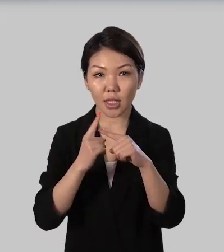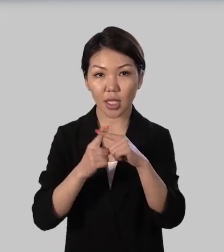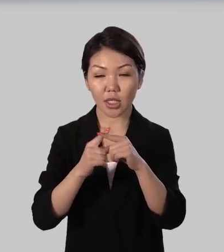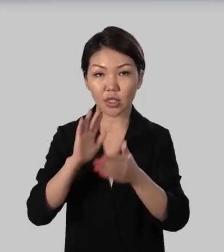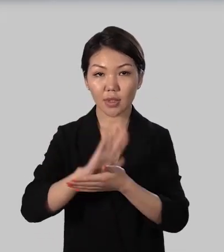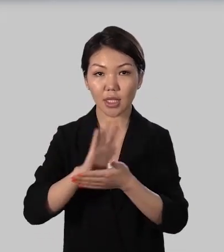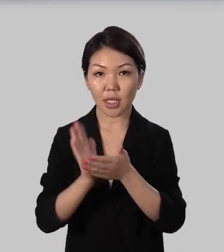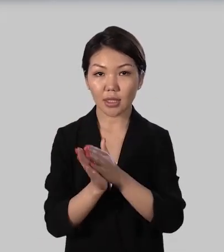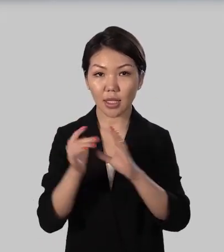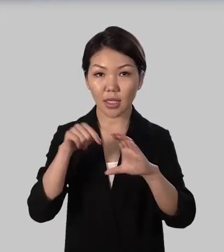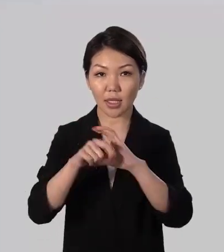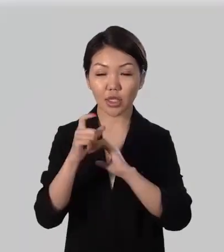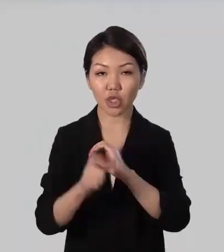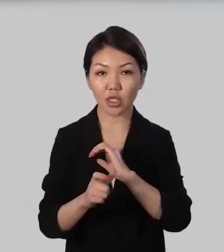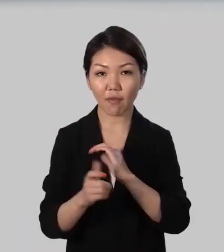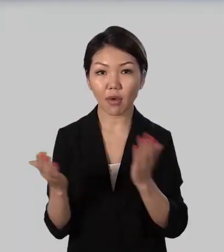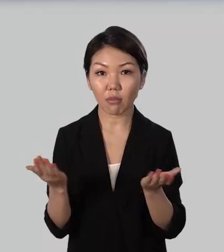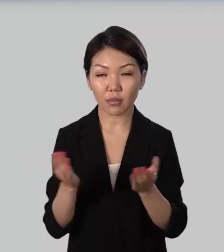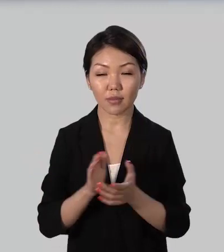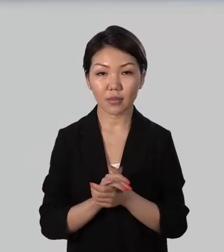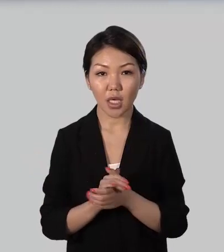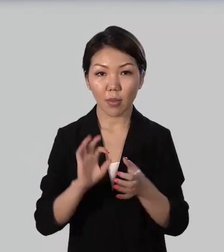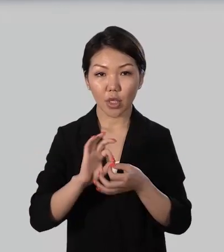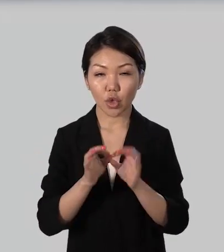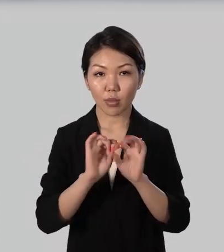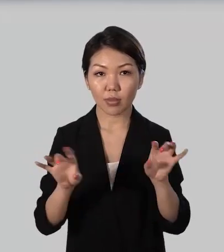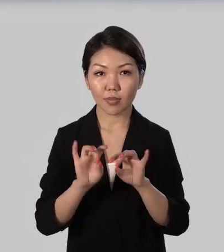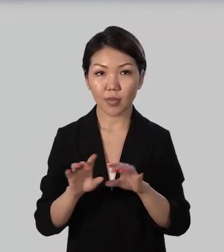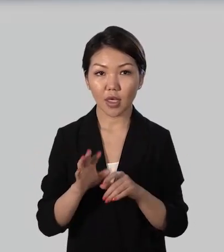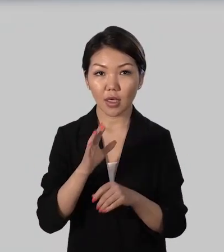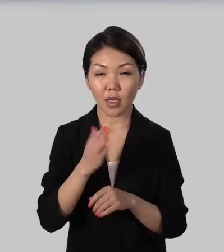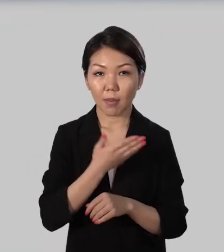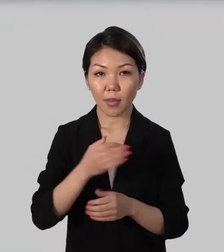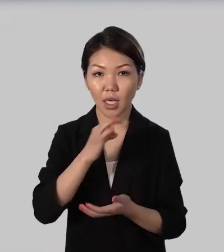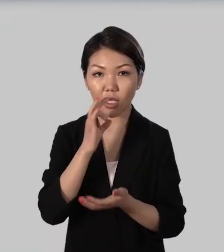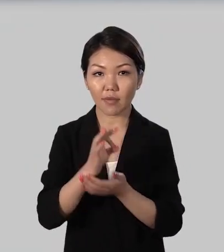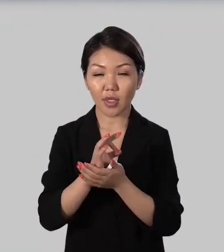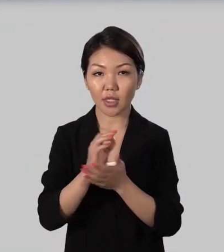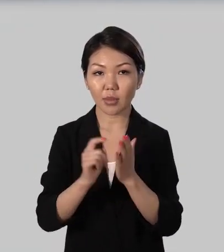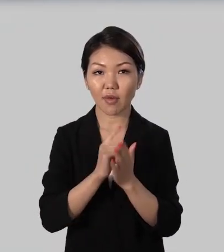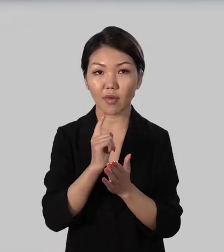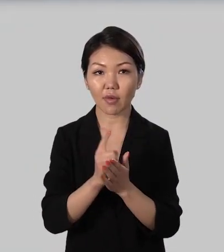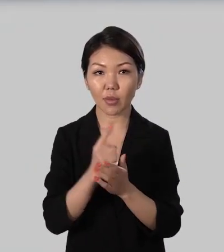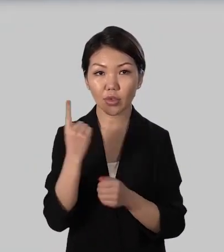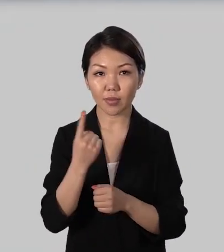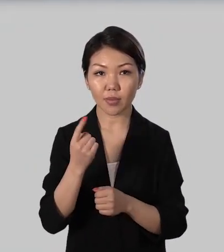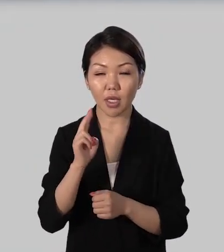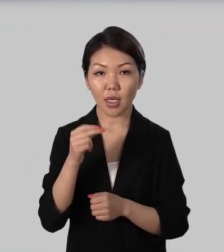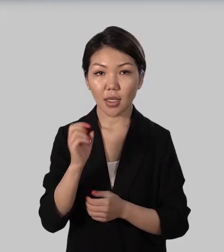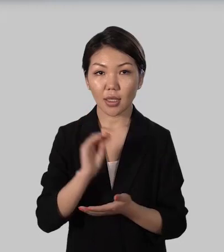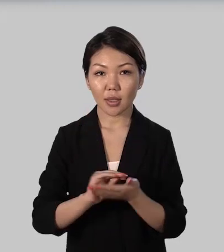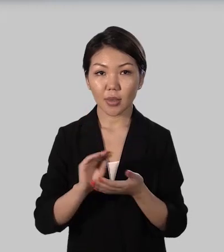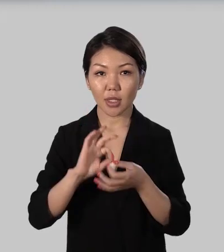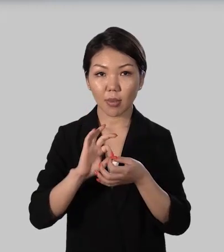подробное изложение в ходе урока мы ответим на следующие вопросы как написать подробное